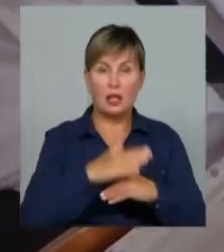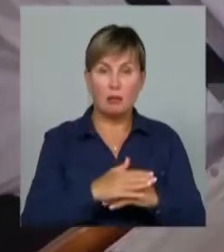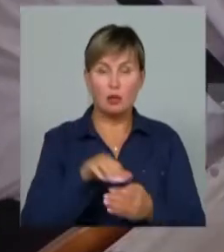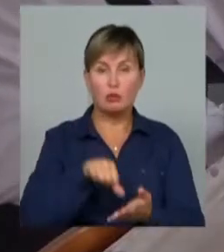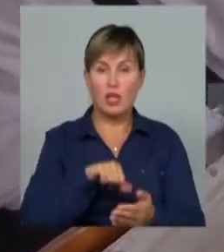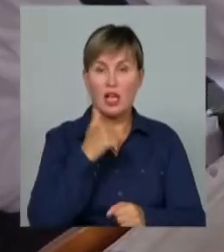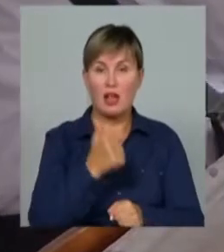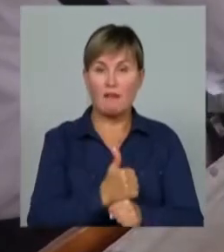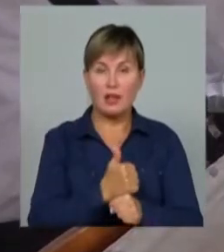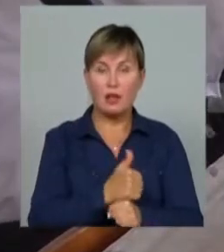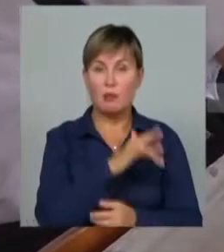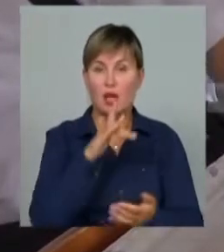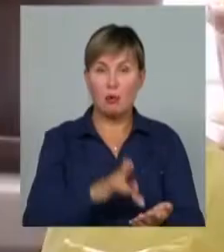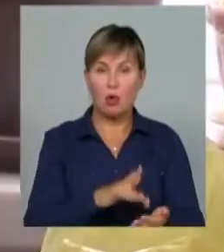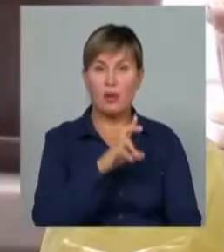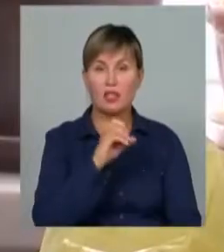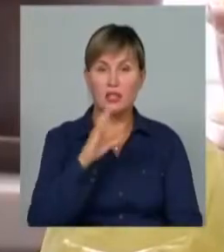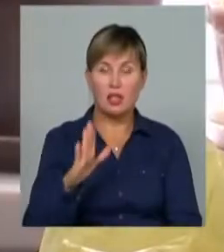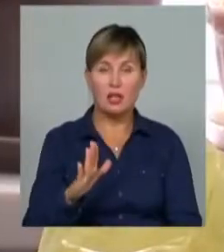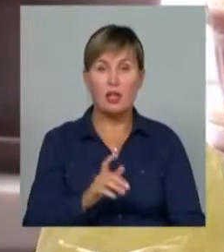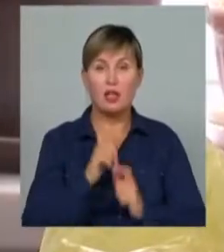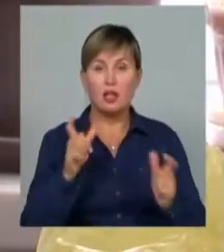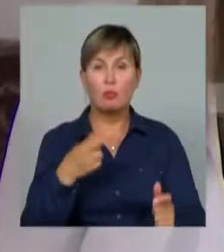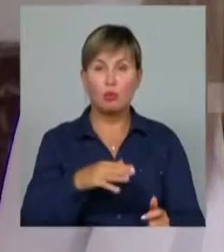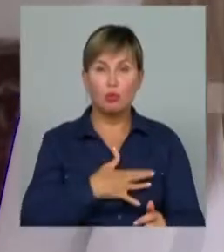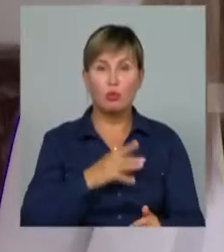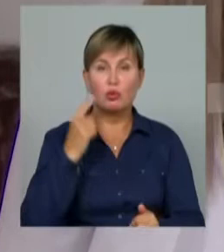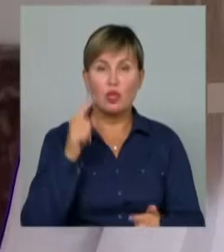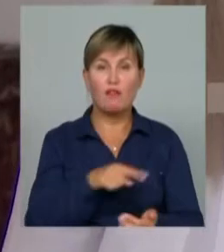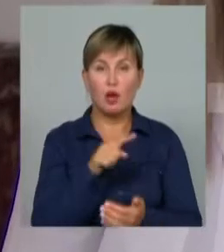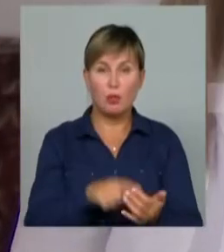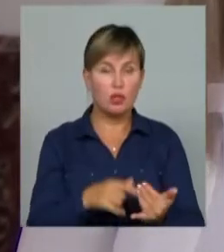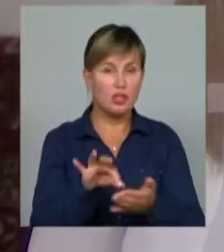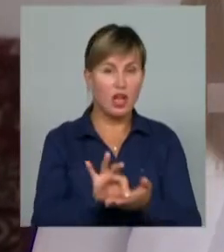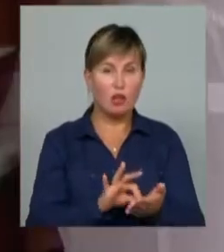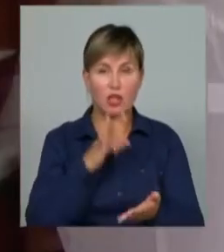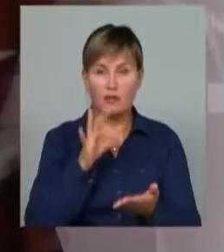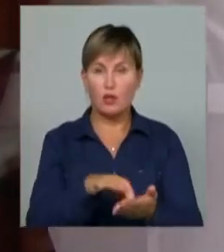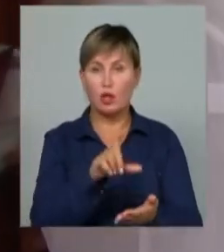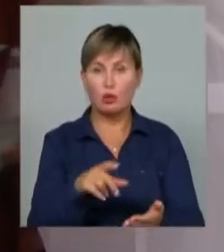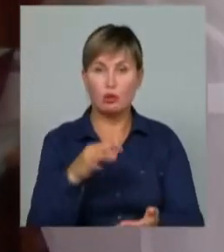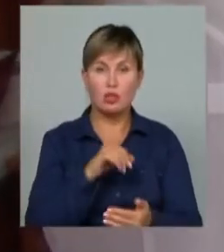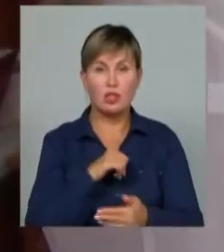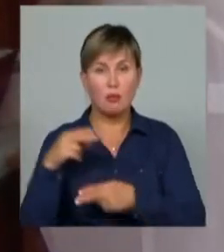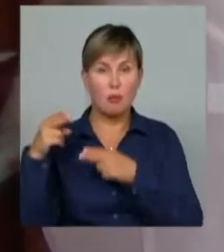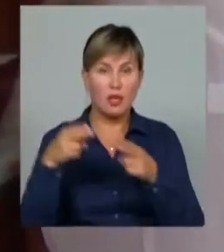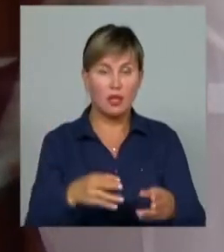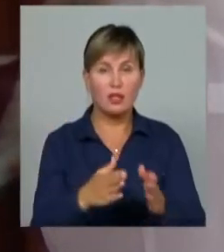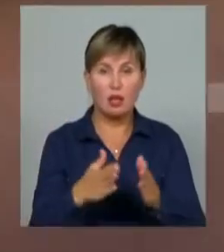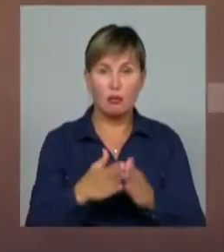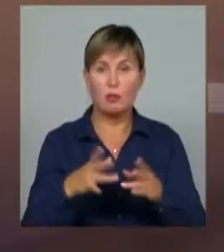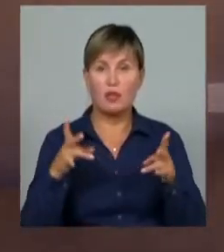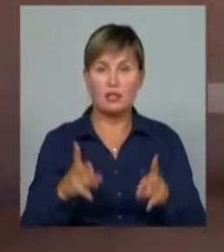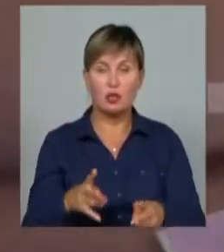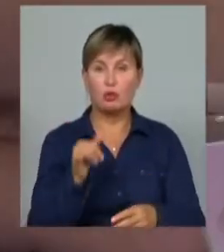участием главы мегаполиса Бахытжана Сагентаева крик души был услышан. Вопрос тут же взяли на контроль. Сотрудники ЦОНа сами приехали домой к